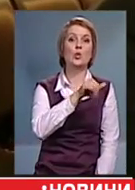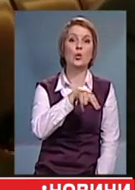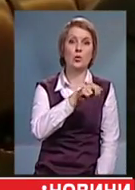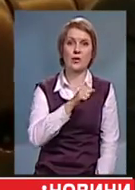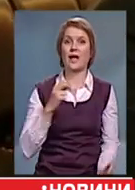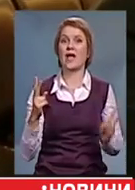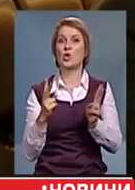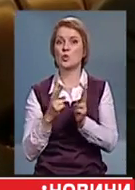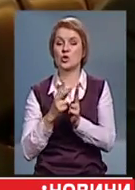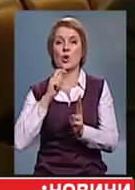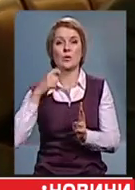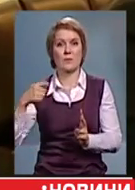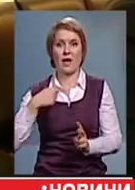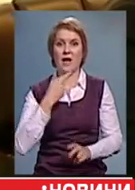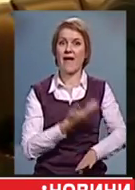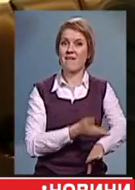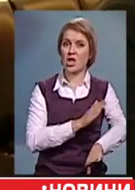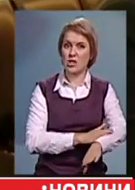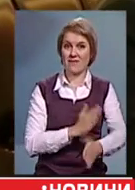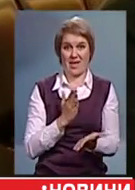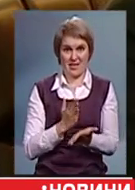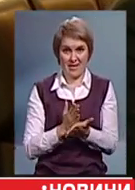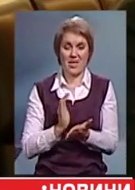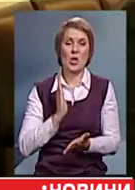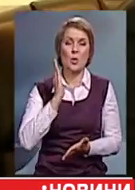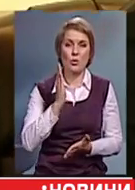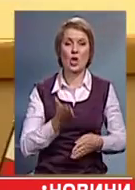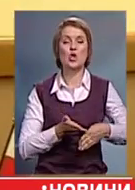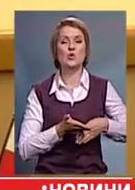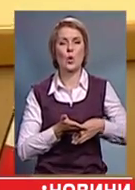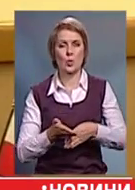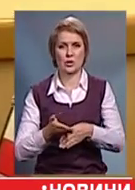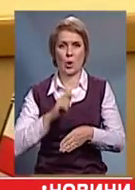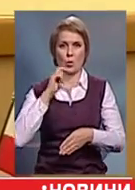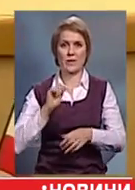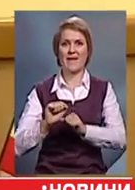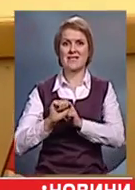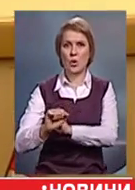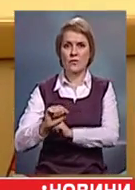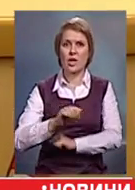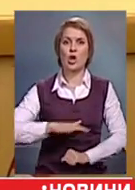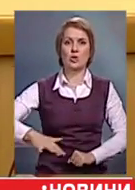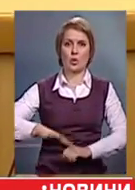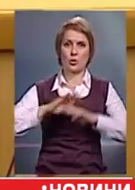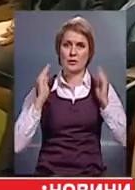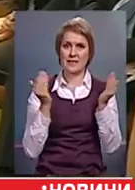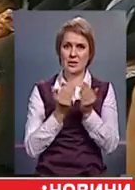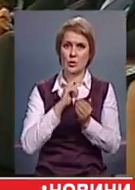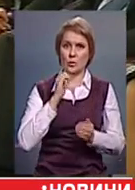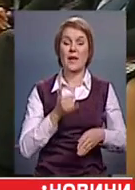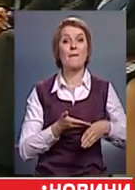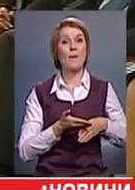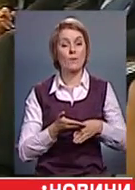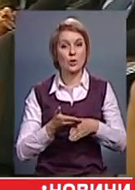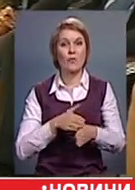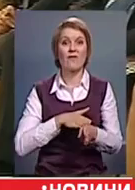українського колегу, що Варшава є і буде союзником Києва у відстоюванні суверенітету і територіальної цілісності країни, а також помічником у